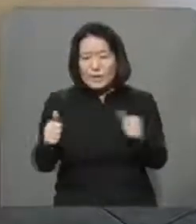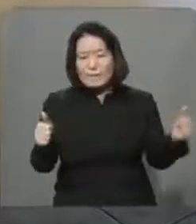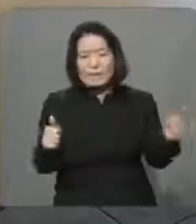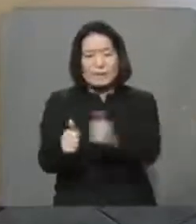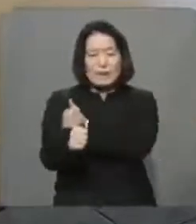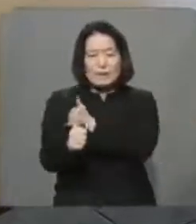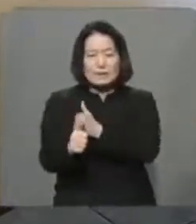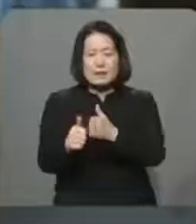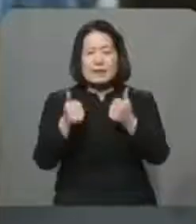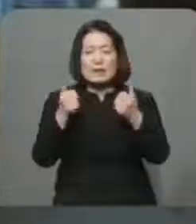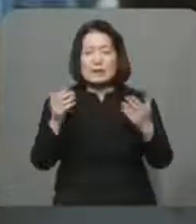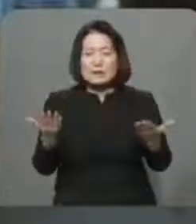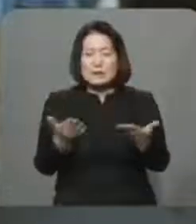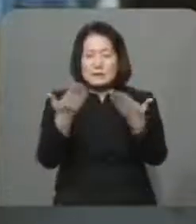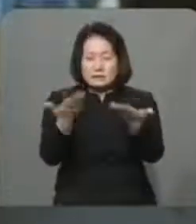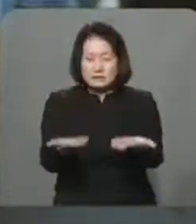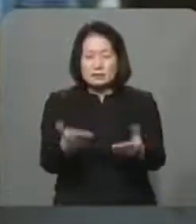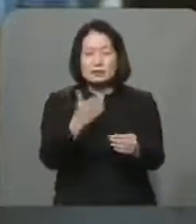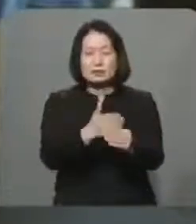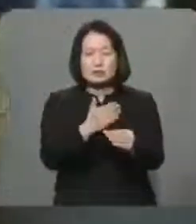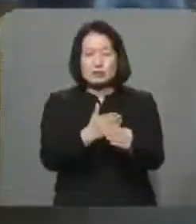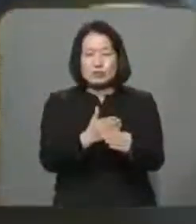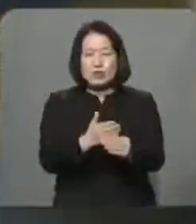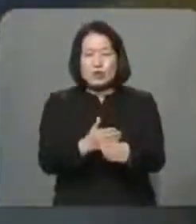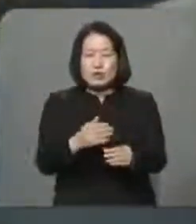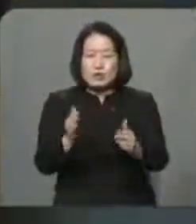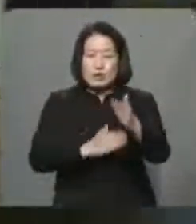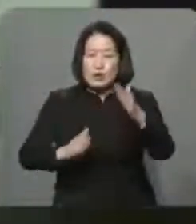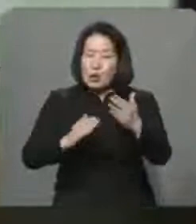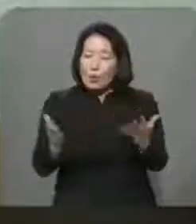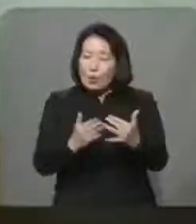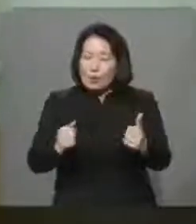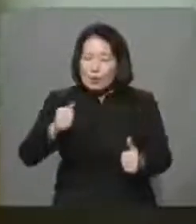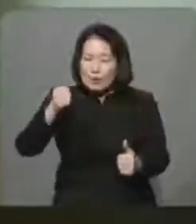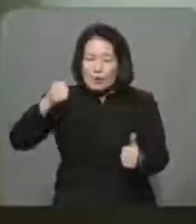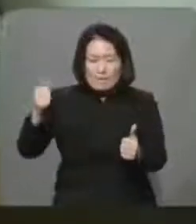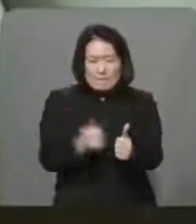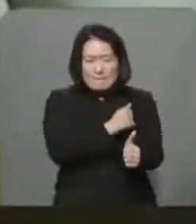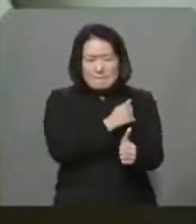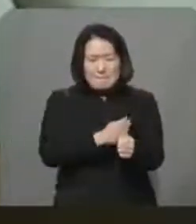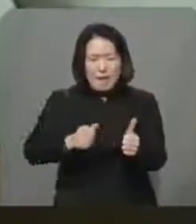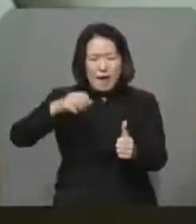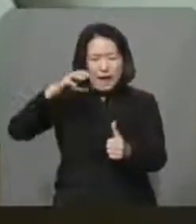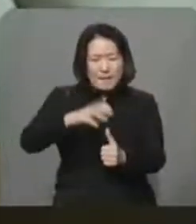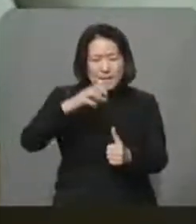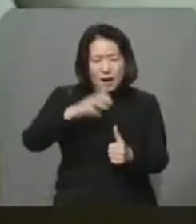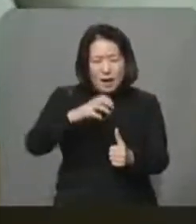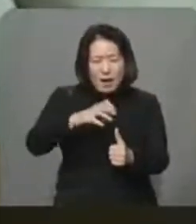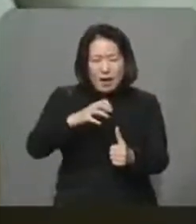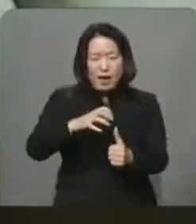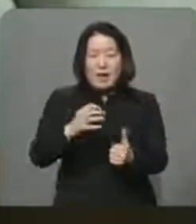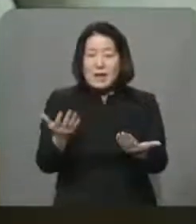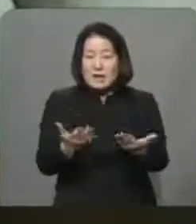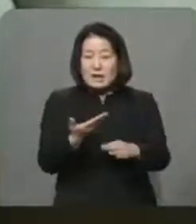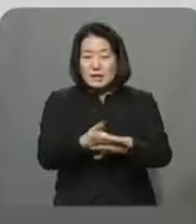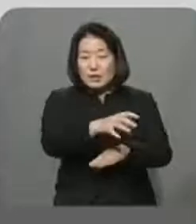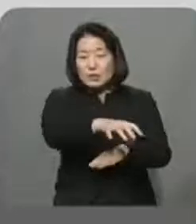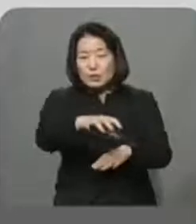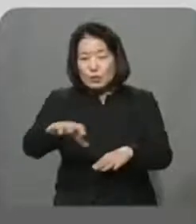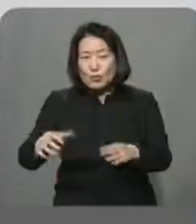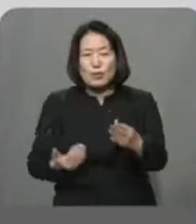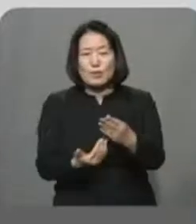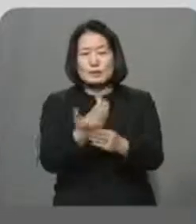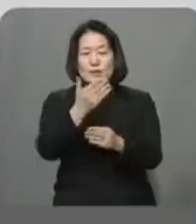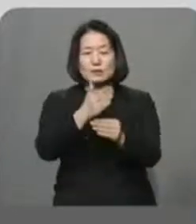들어갔습니다. 이처럼 공무원이 민원인 등으로부터 폭언이나 폭행 등 위법 행위를 당한 경우는 다른 시군에도